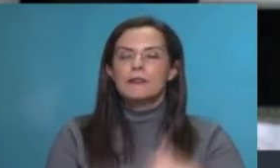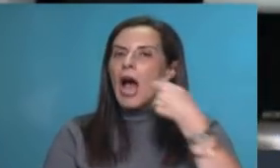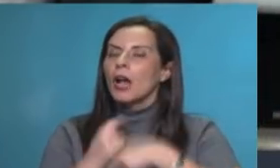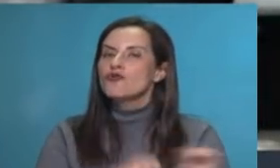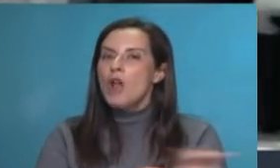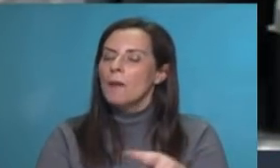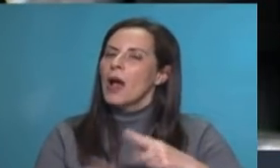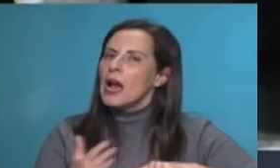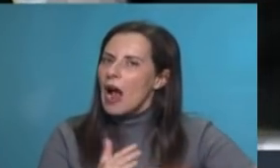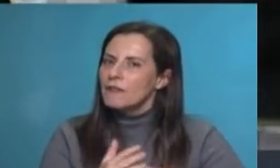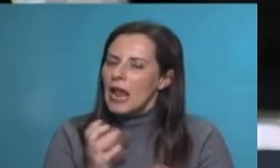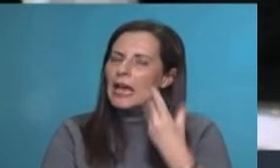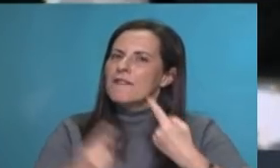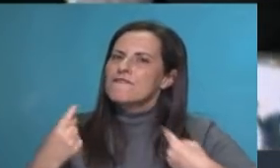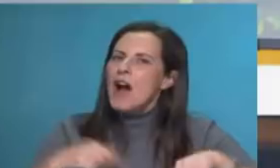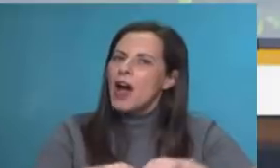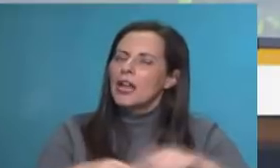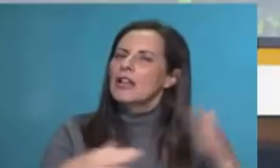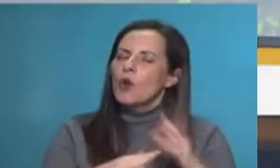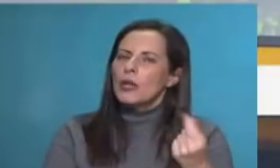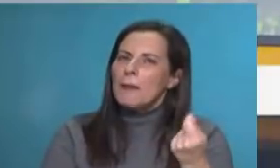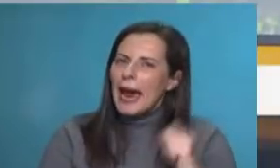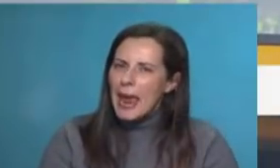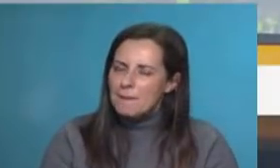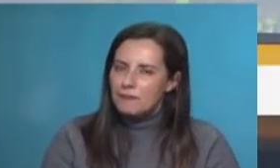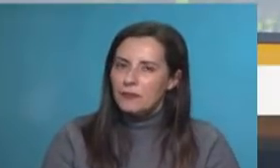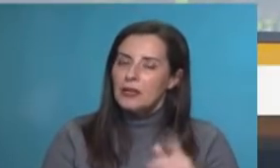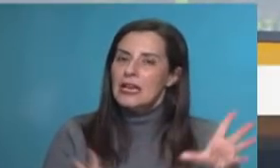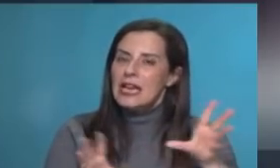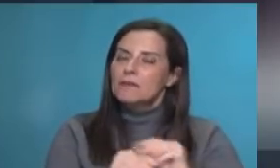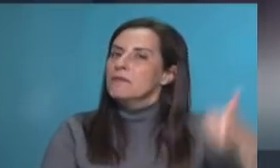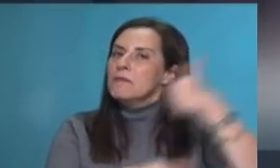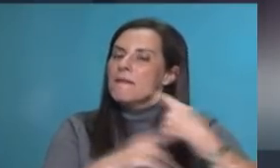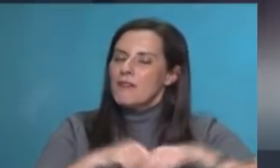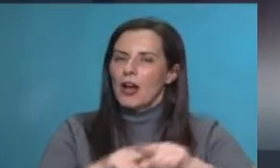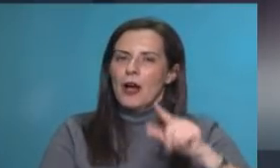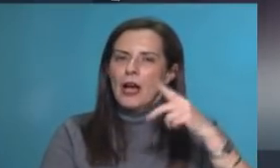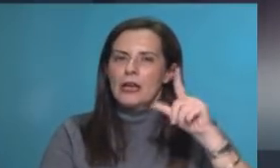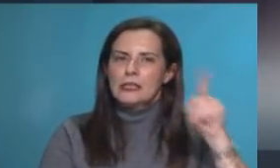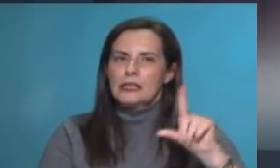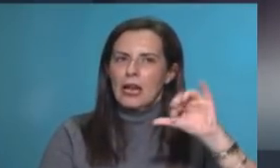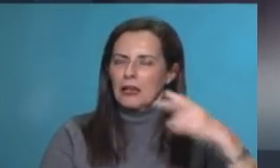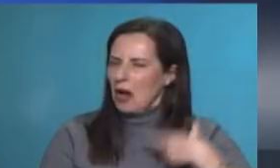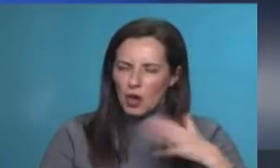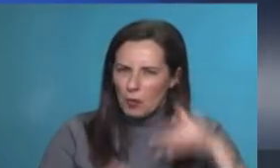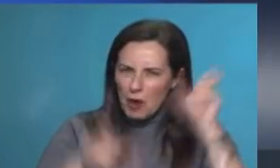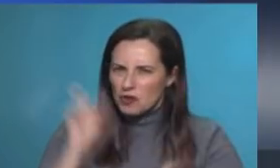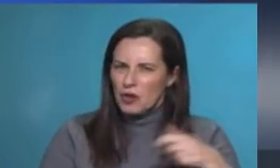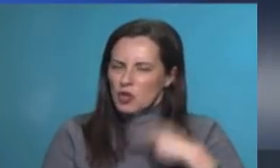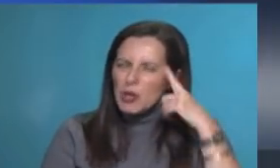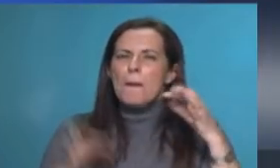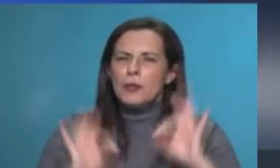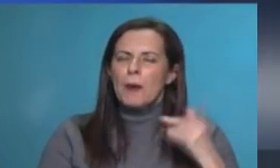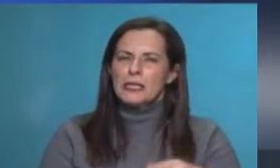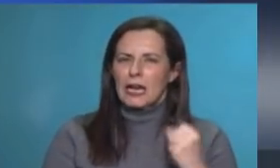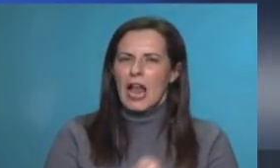כוונתם להקים ועדה לבחינת יוקר המחיה בראשות הפרופסור ירון זליכה. אני לא פוחד מהאנשים האלה ואני יודע בדיוק מה צריך